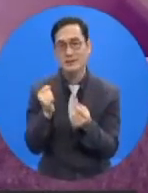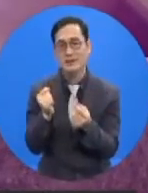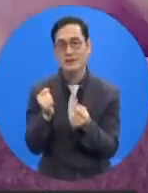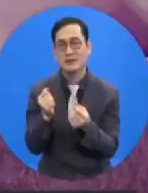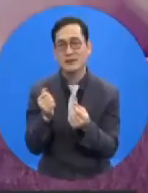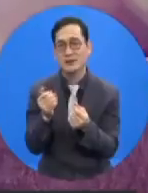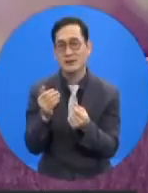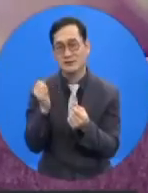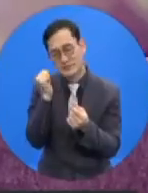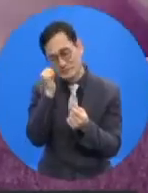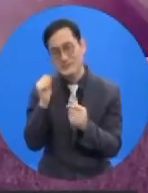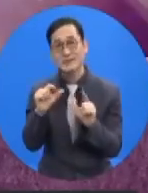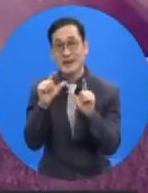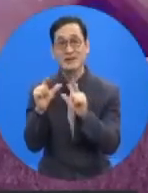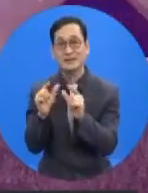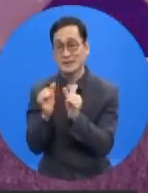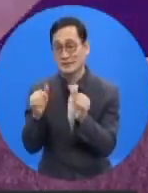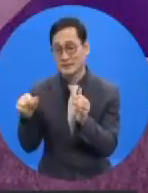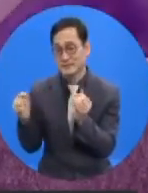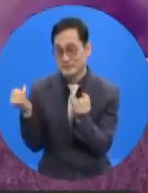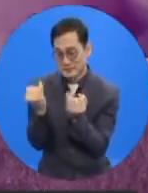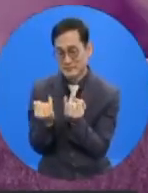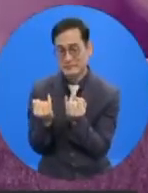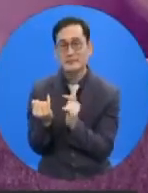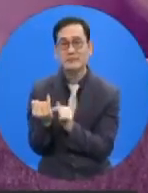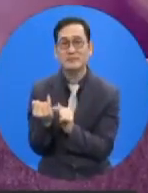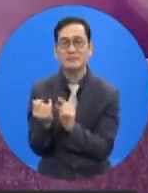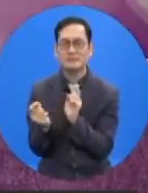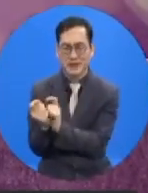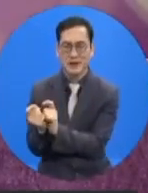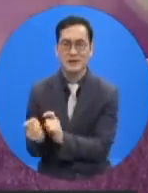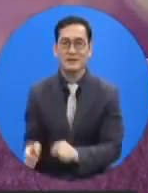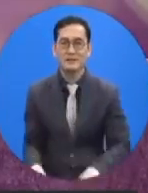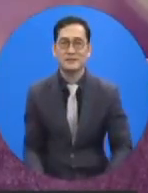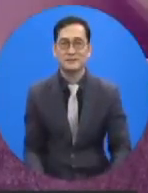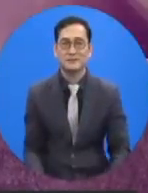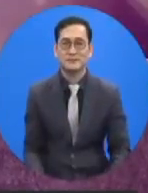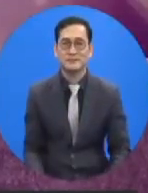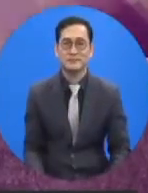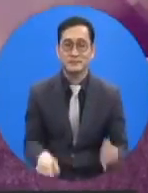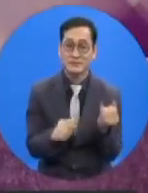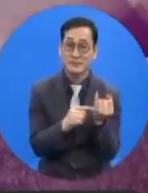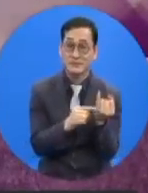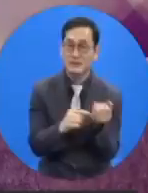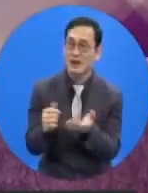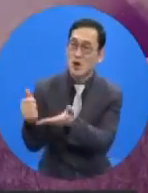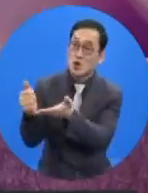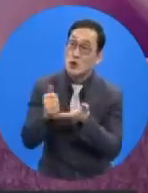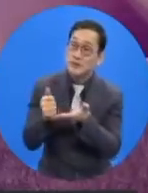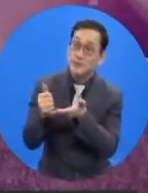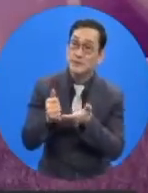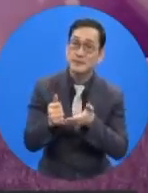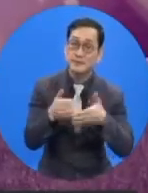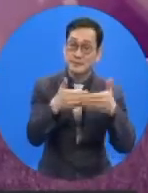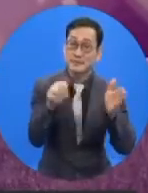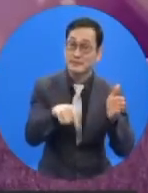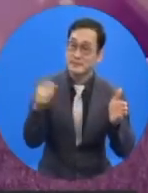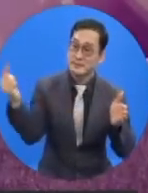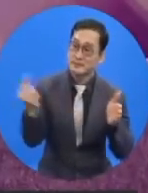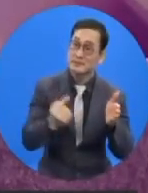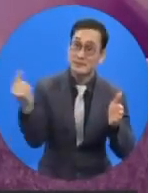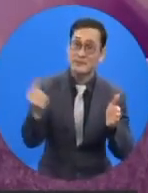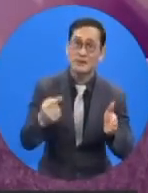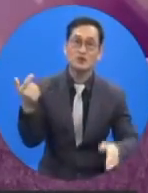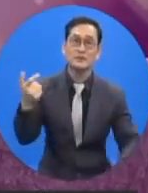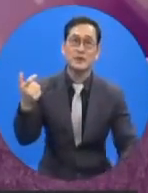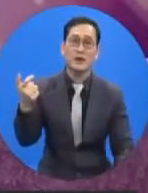종업원도 확진 판정을 받았는데 그날 다녀간 남성 손님들이 60명에 달한다라는 얘기도 나오고 있습니다. 비상이 걸렸습니다.